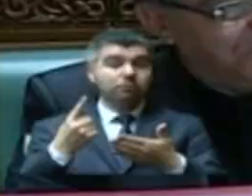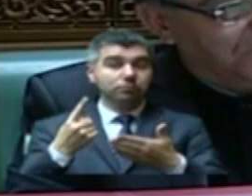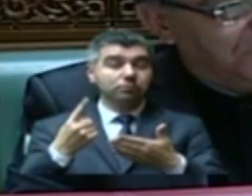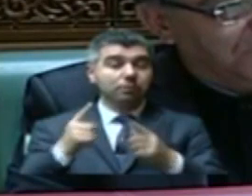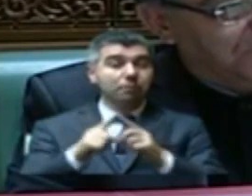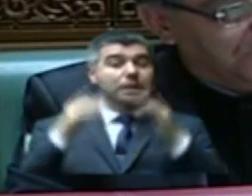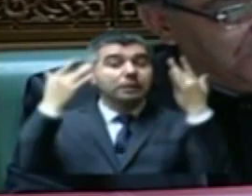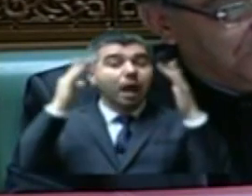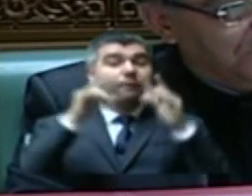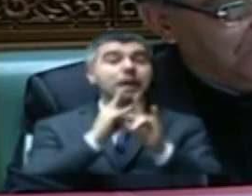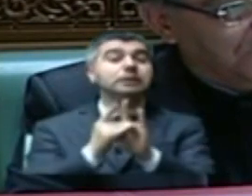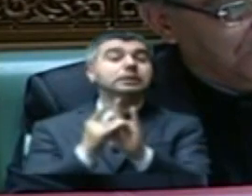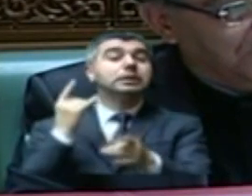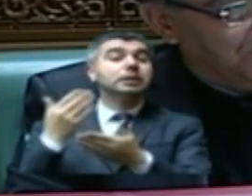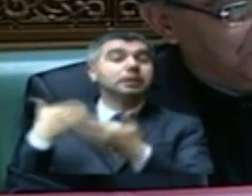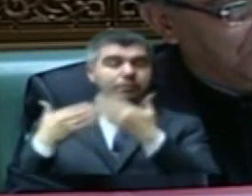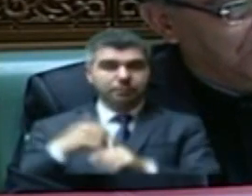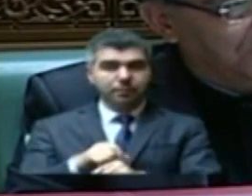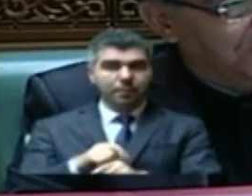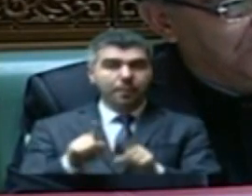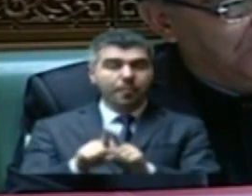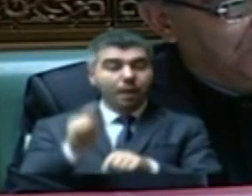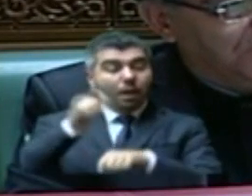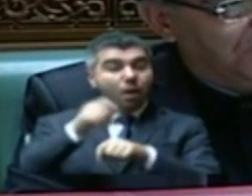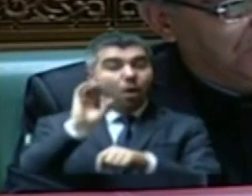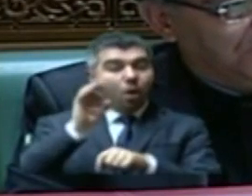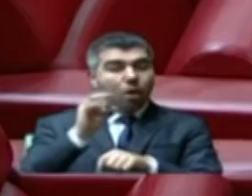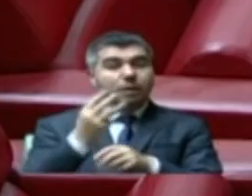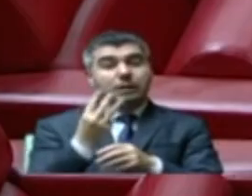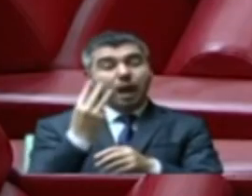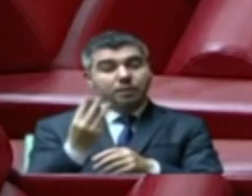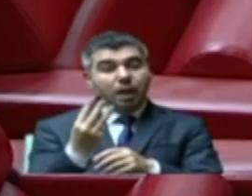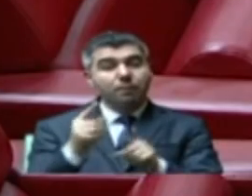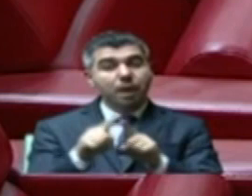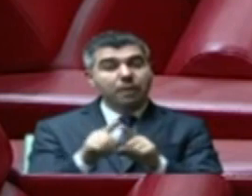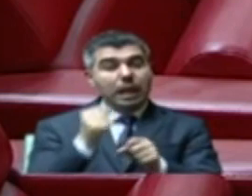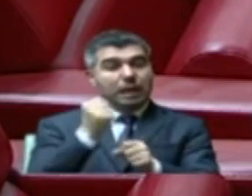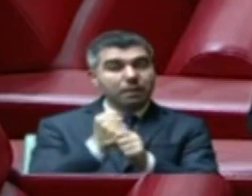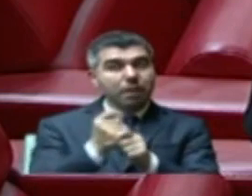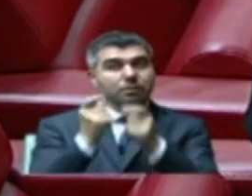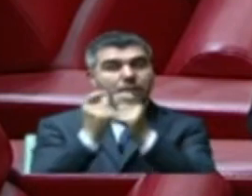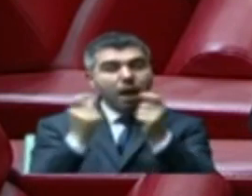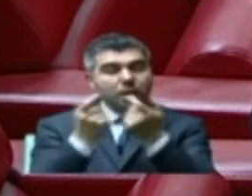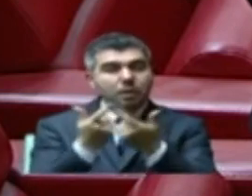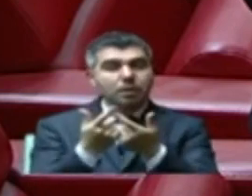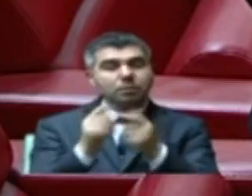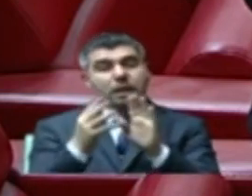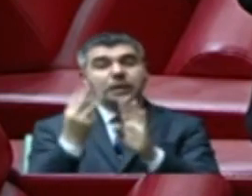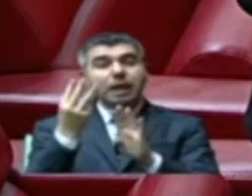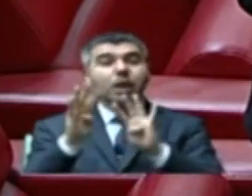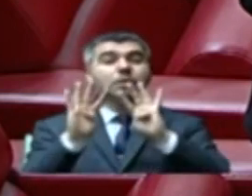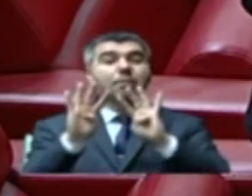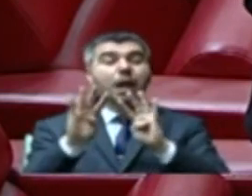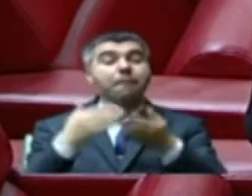الثقافية. أما إذا جمعنا الصناعة التقليدية بأنواعها الثلاث يعني بما فيها القطاع الخدماتي، فكنوصلوا 83 مليار